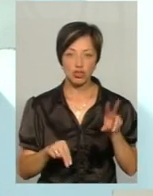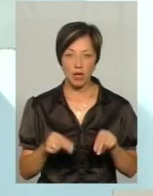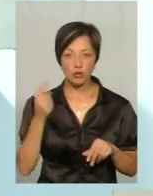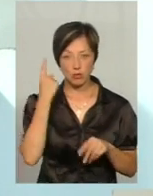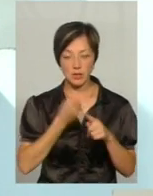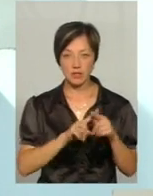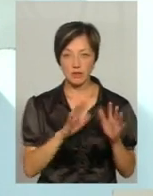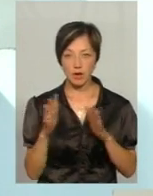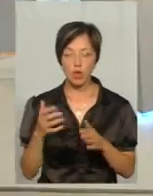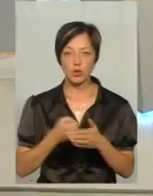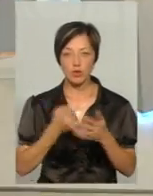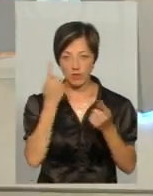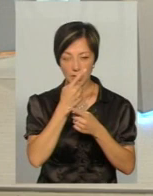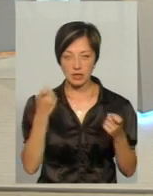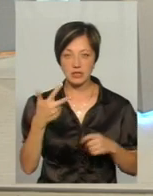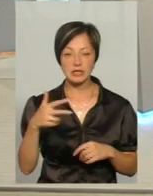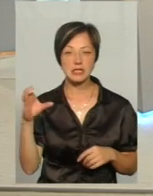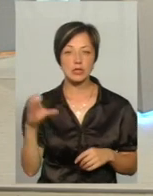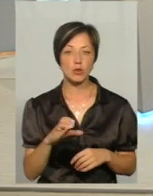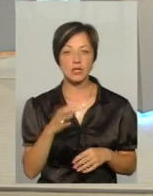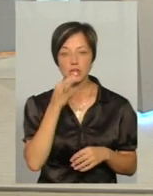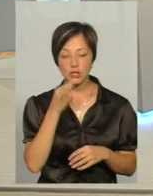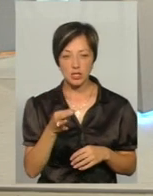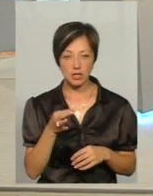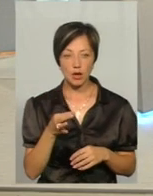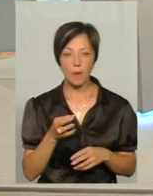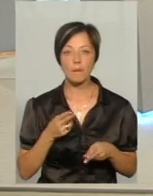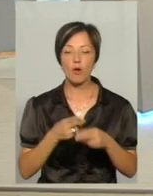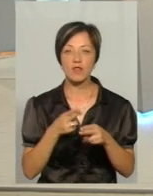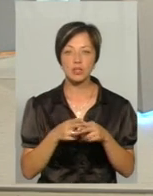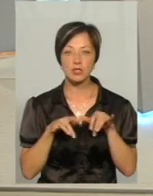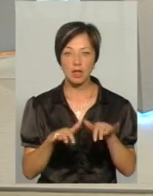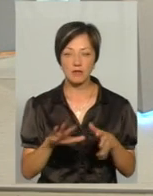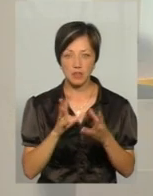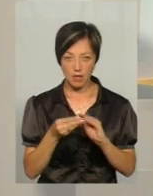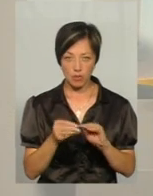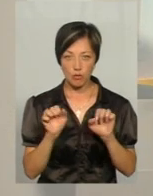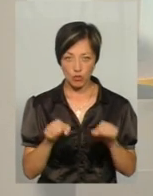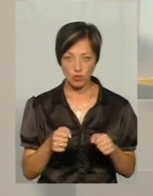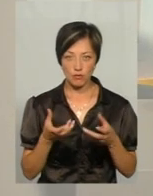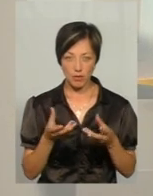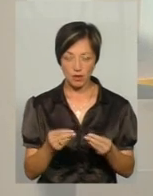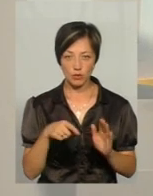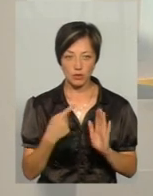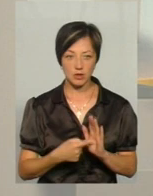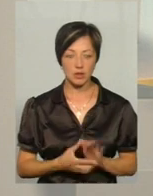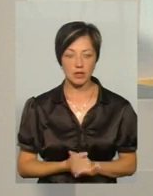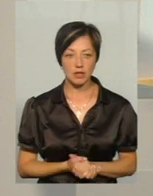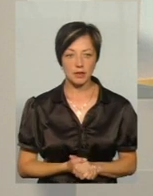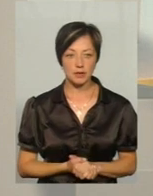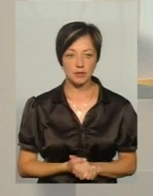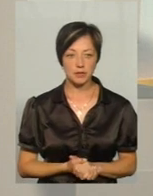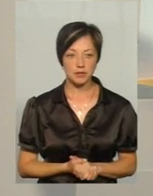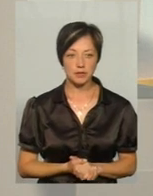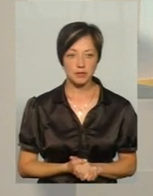ці випадки у нас до кінця ефіру буквально півхвилинки. Ще скажіть, от а профілактичні заходи взагалі можуть на це повпливати чи ні?